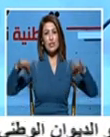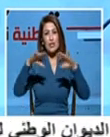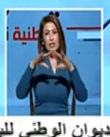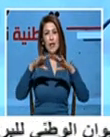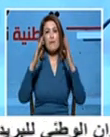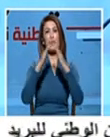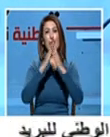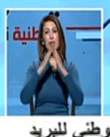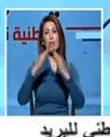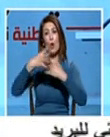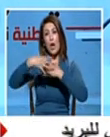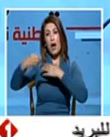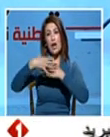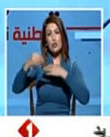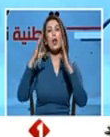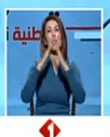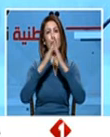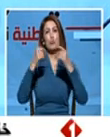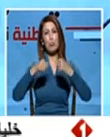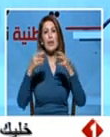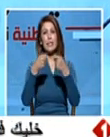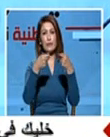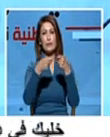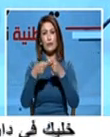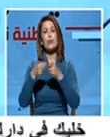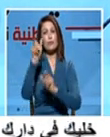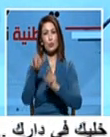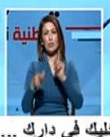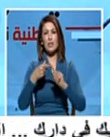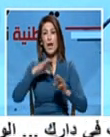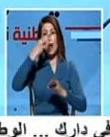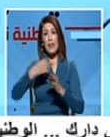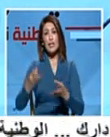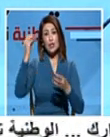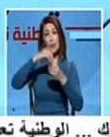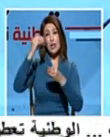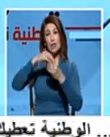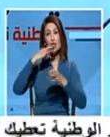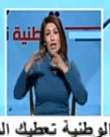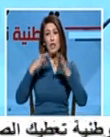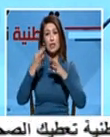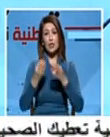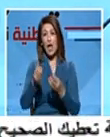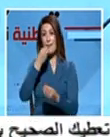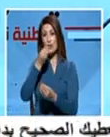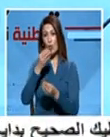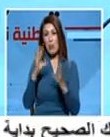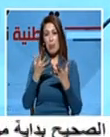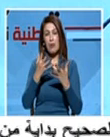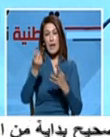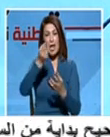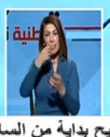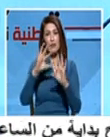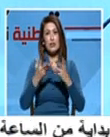أو خارج البيت بالنسبة لهذه المؤسسات الاستشفائية. وأيضا سنتحدث عن أدويتهم، كيفاش قاعدين ياخذوا في أدويتهم الناس